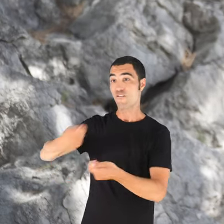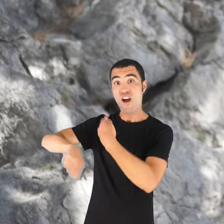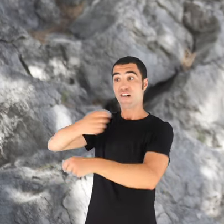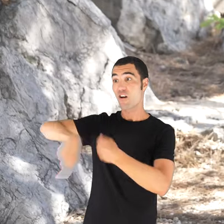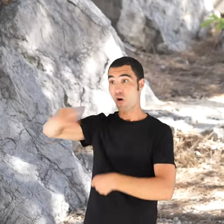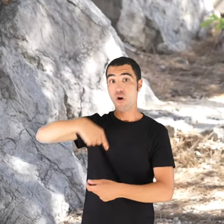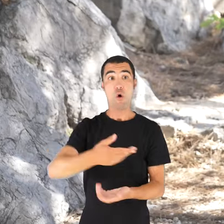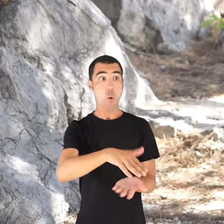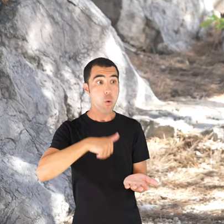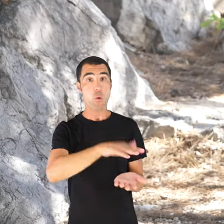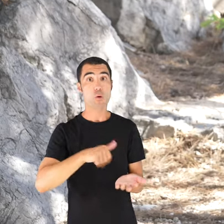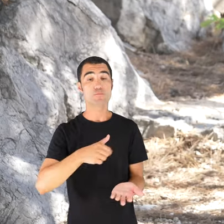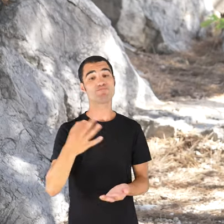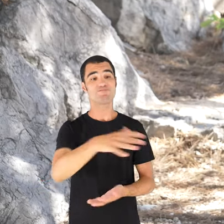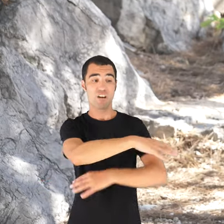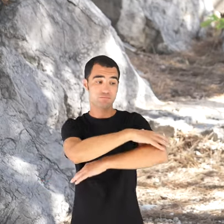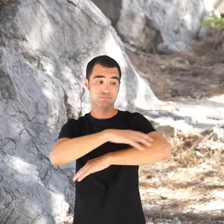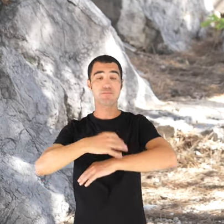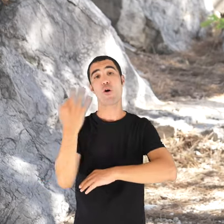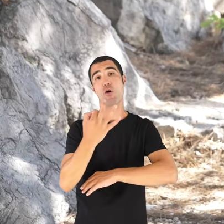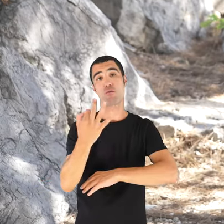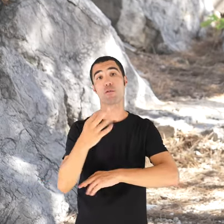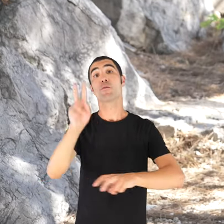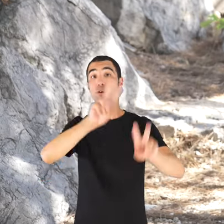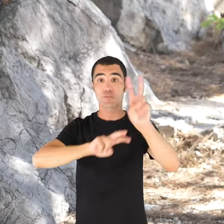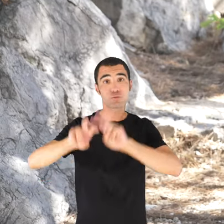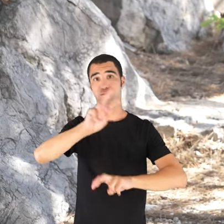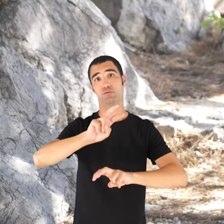ser, tot i que hi ha altres alternatives.